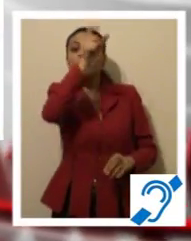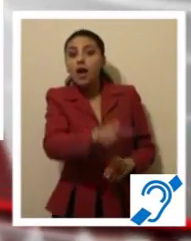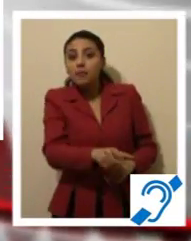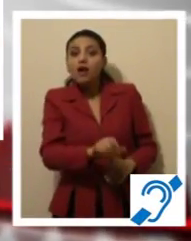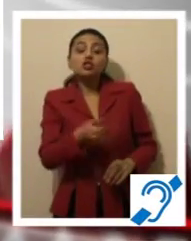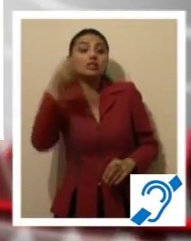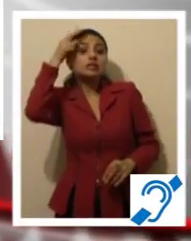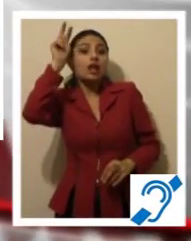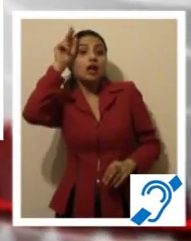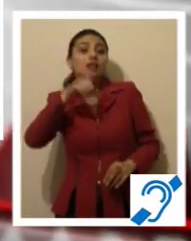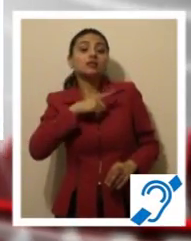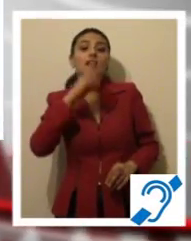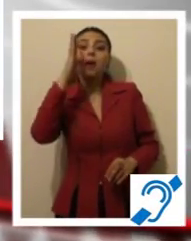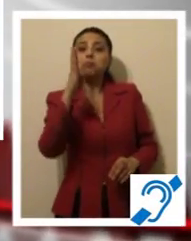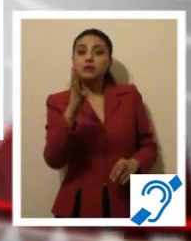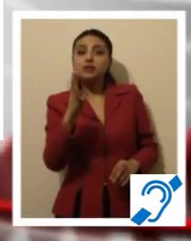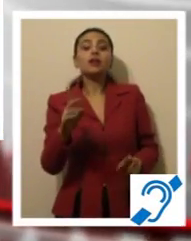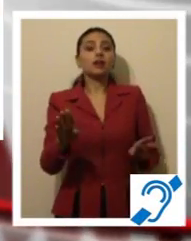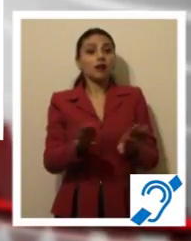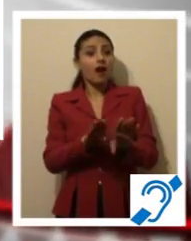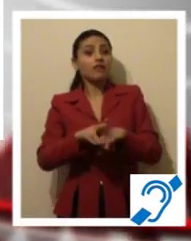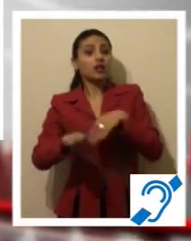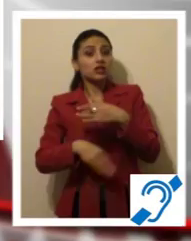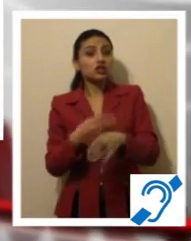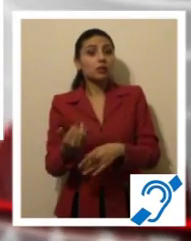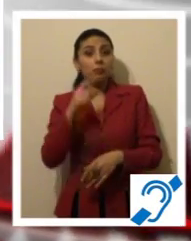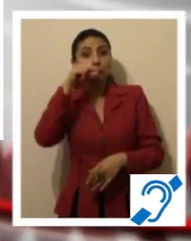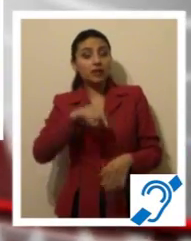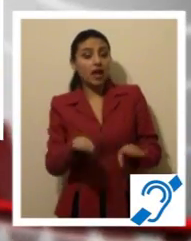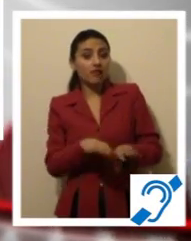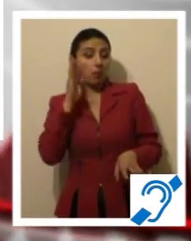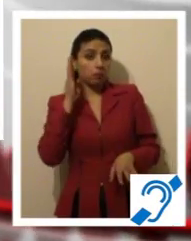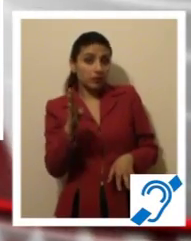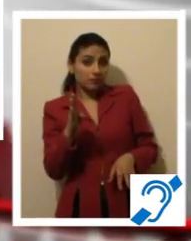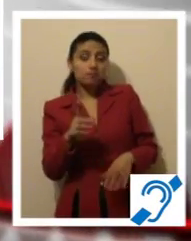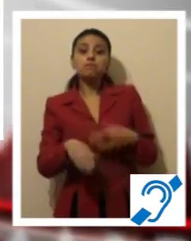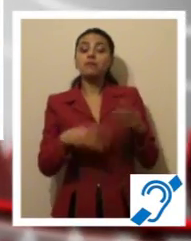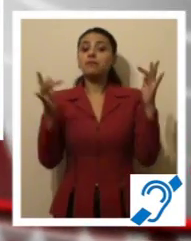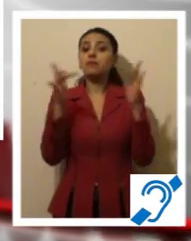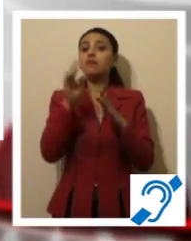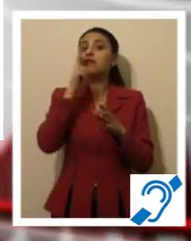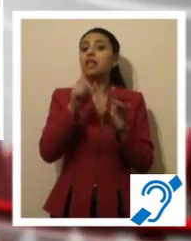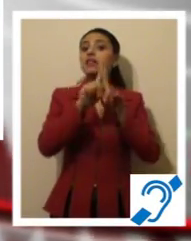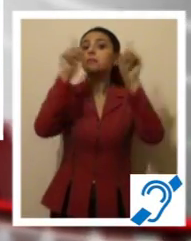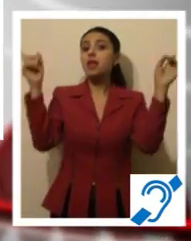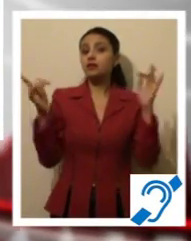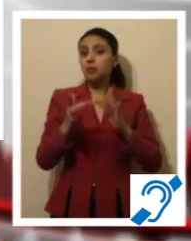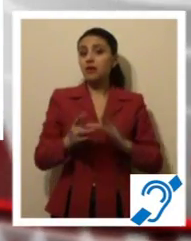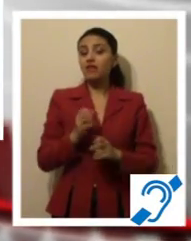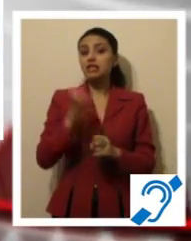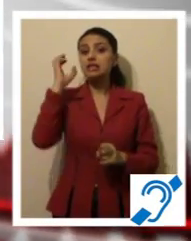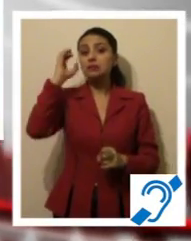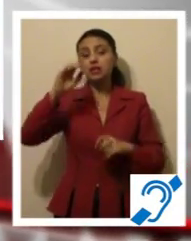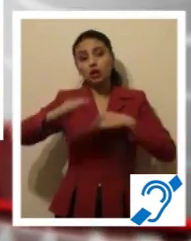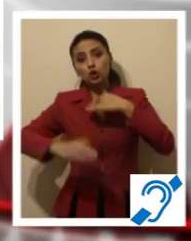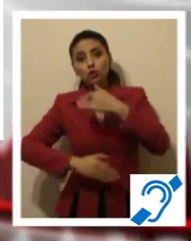parte din seria B a ligii secunde, la fel ca și SCM Pitești. Întrecerea care va debuta vineri dimineață și care se va încheia sâmbătă după prânz se